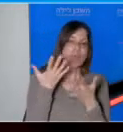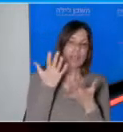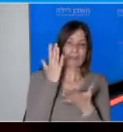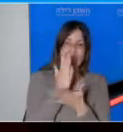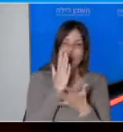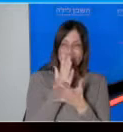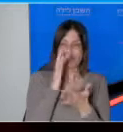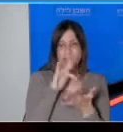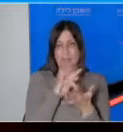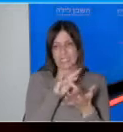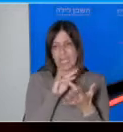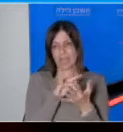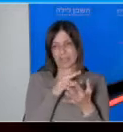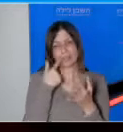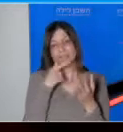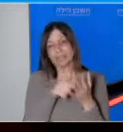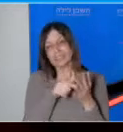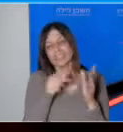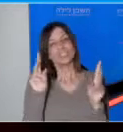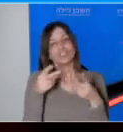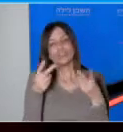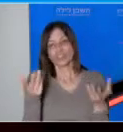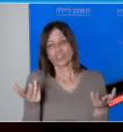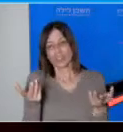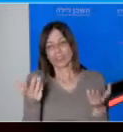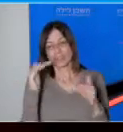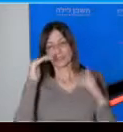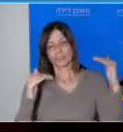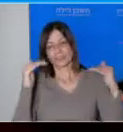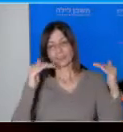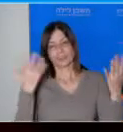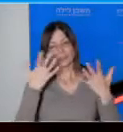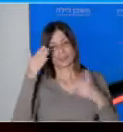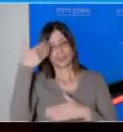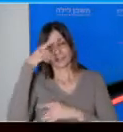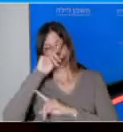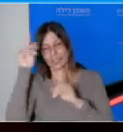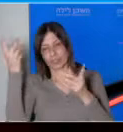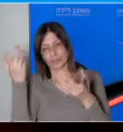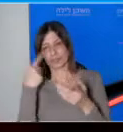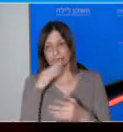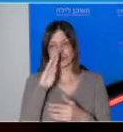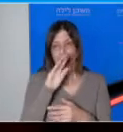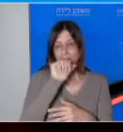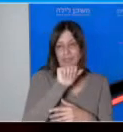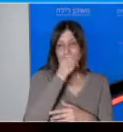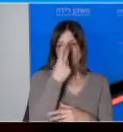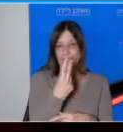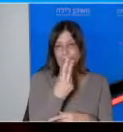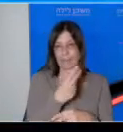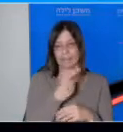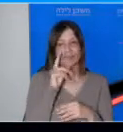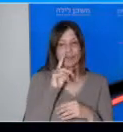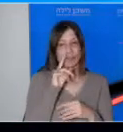כבר נמצא, ולכן אי אפשר להשוות למה שקורה במדינות אחרות. BA2, בוא נזכיר